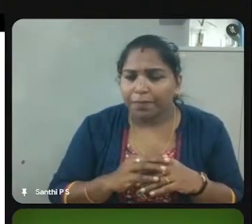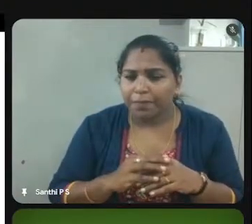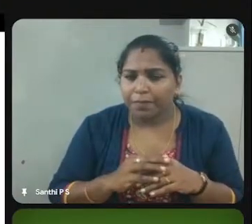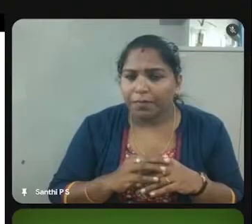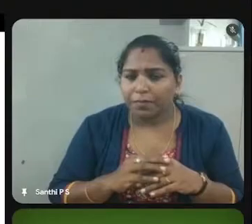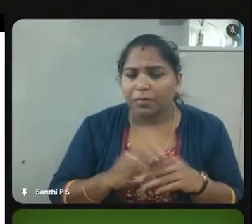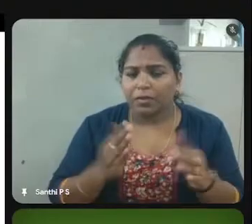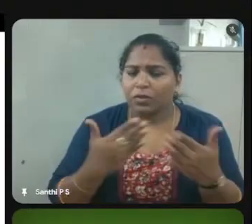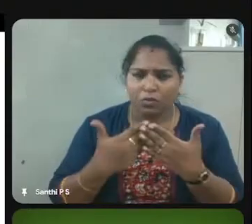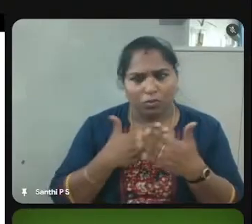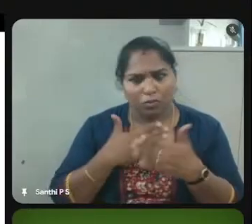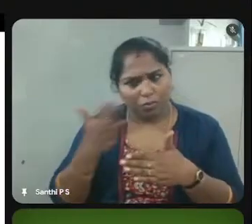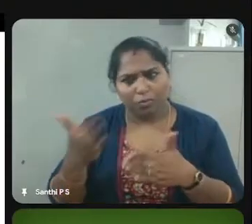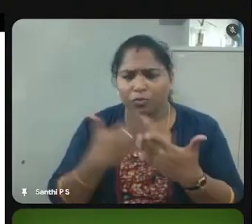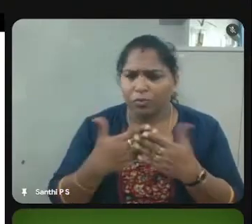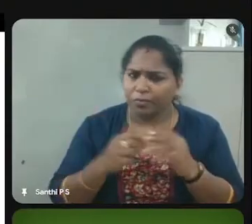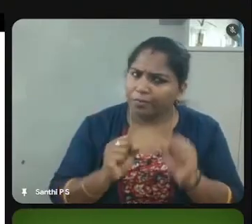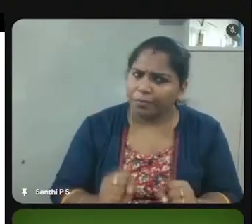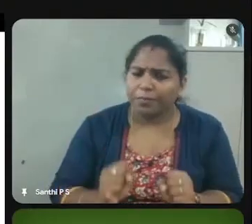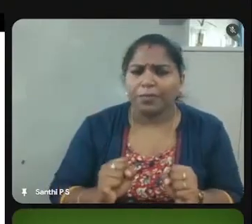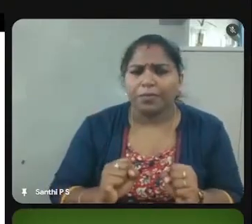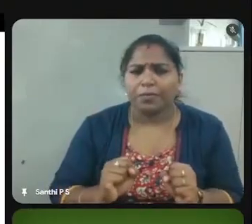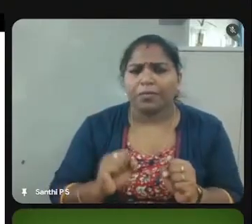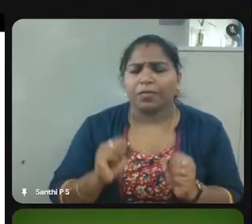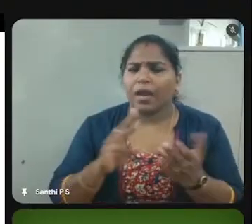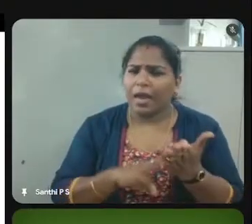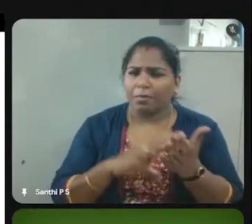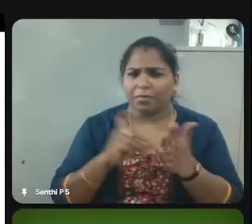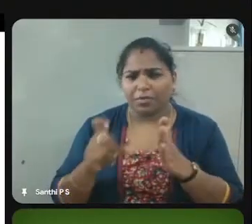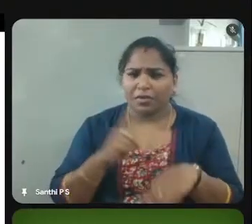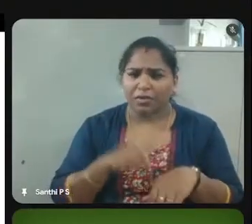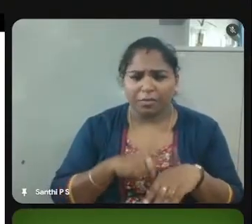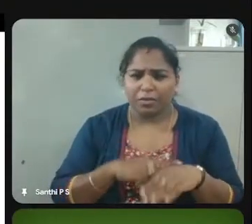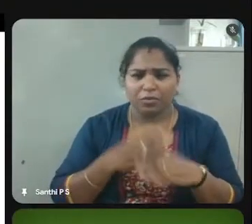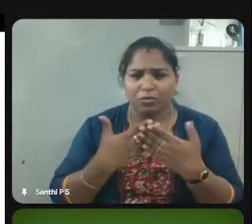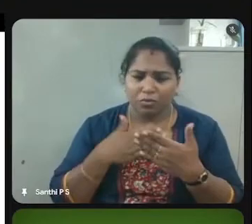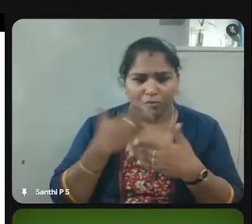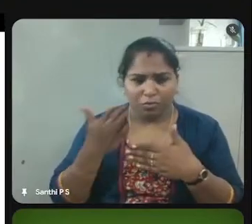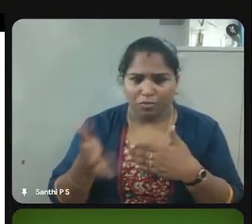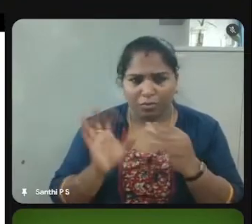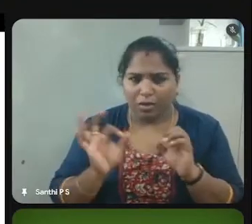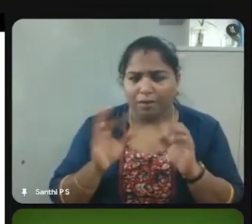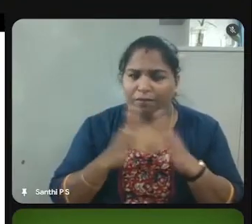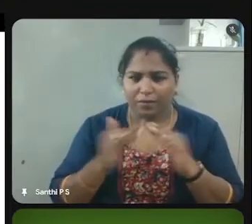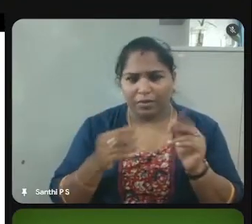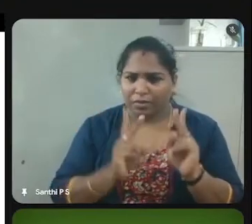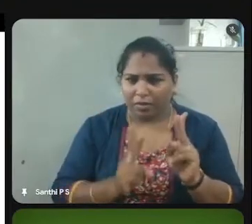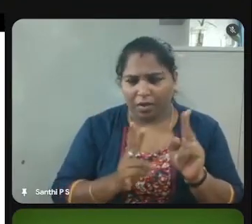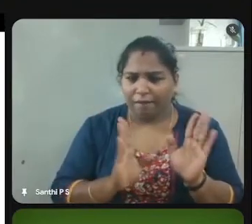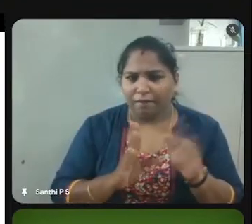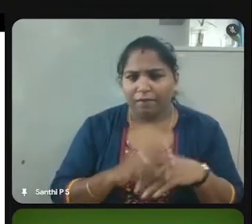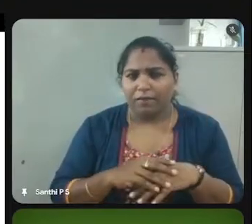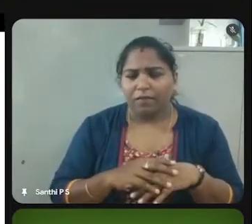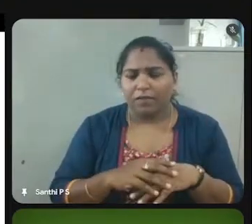സ്കൂളിലേക്ക് പോകും, സ്കൂളിൽ ഇരിക്കും. ഈ പീരീഡ്സ് ടൈമിൽ മാത്രം സ്കൂളിലേക്ക് വിടാറില്ല, വീട്ടിലാണ് ഇരിക്കുന്നത്.